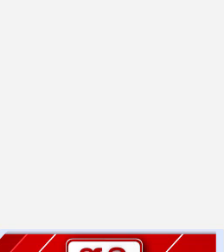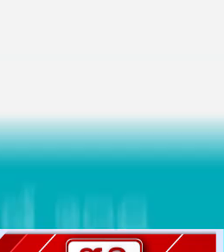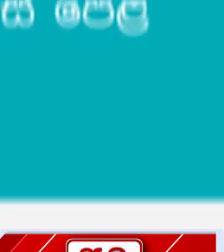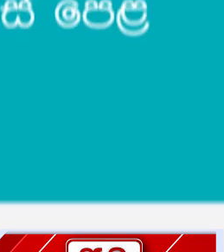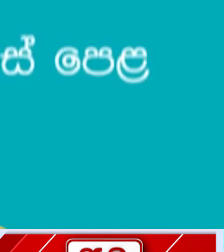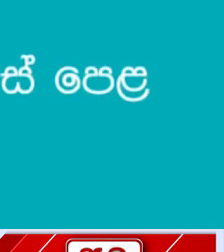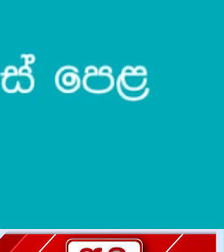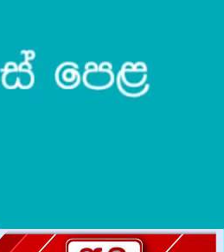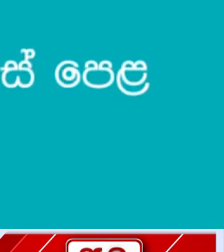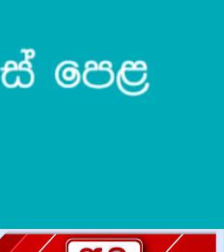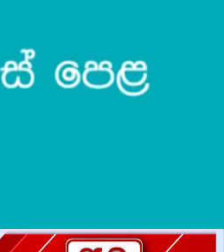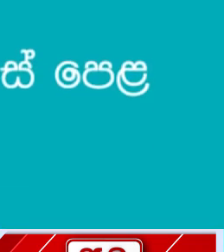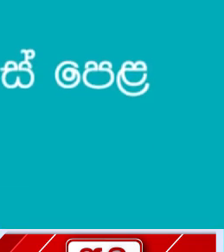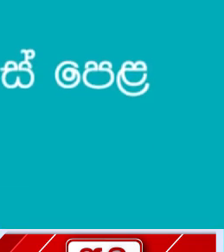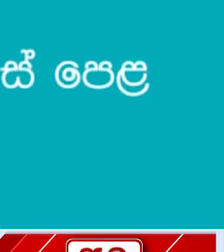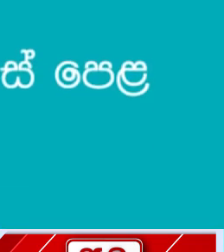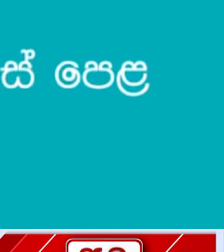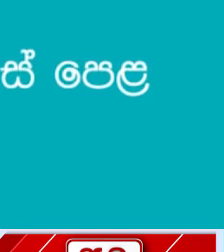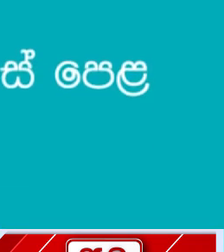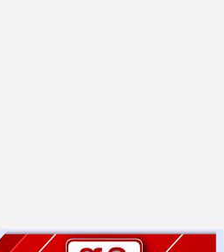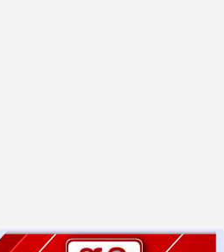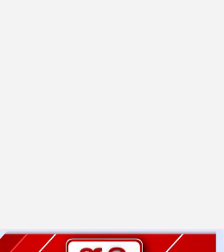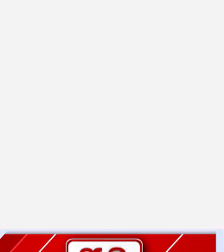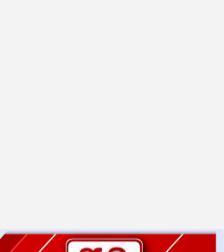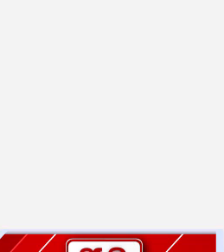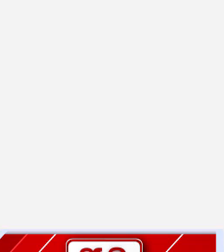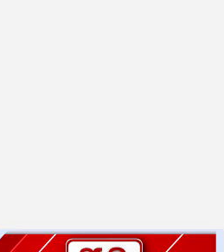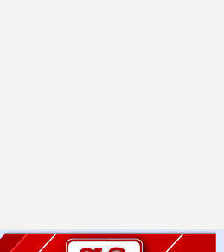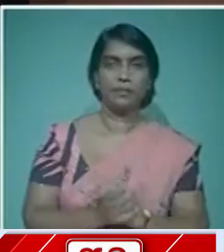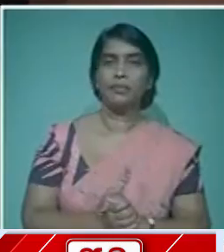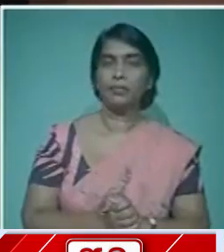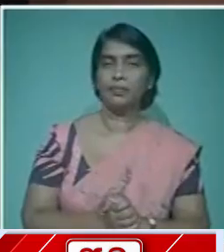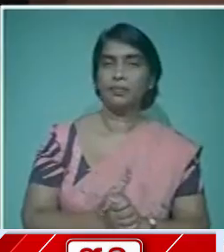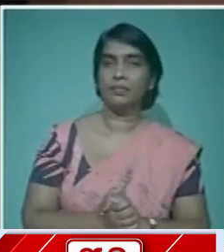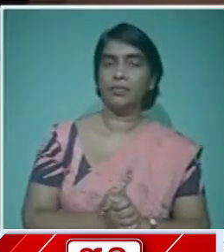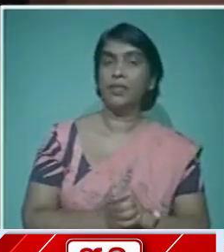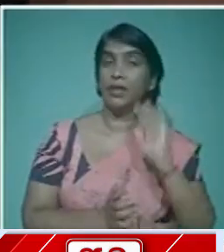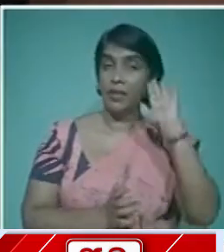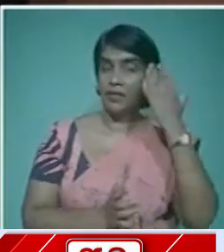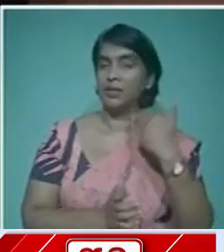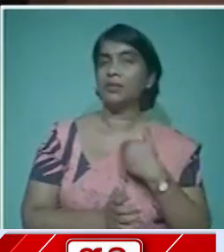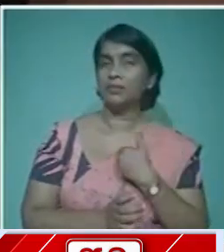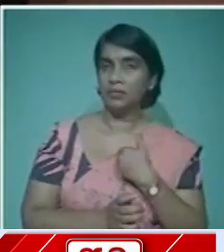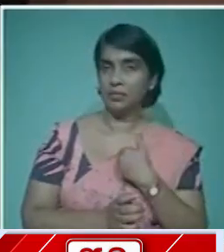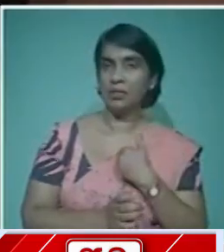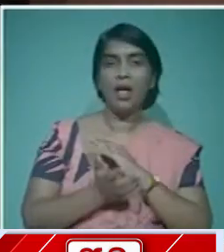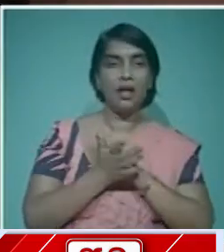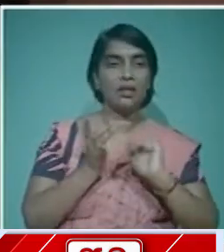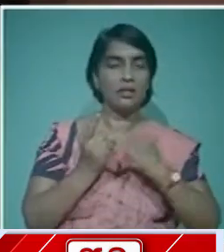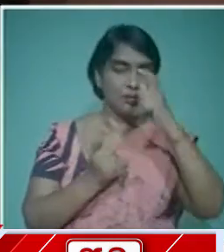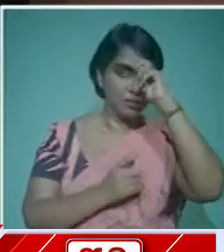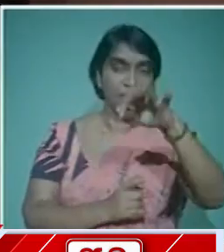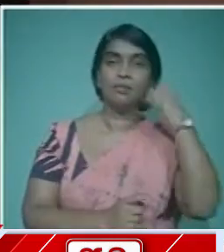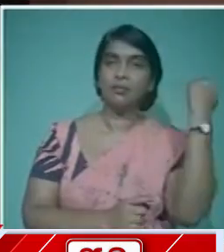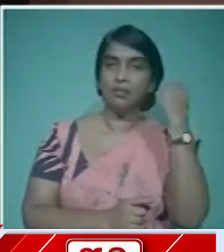ශ්‍රී ලංකා ඉන්ෂුරන්ස් සුබ පැතුම් ශිෂ්‍යත්ව සඳහා නොවැම්බර් 30ට පෙර ඇතුම් කළ හැකි. විශේෂයෙන් මම හර්ෂ සිල්වා මැතිතුමාගේ